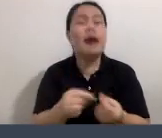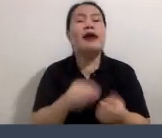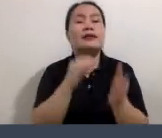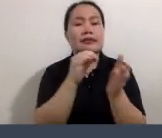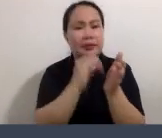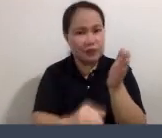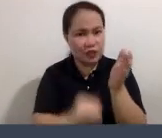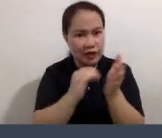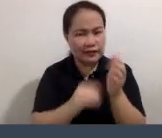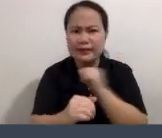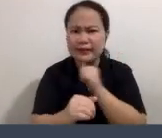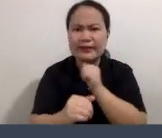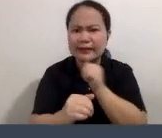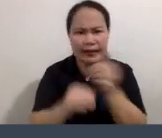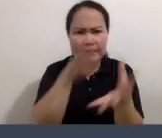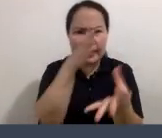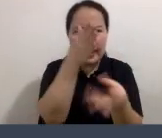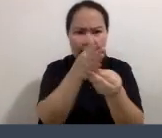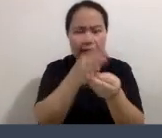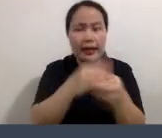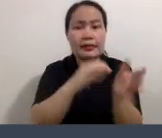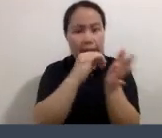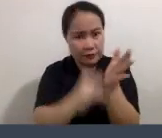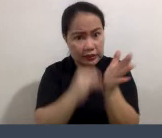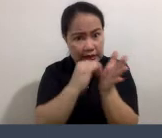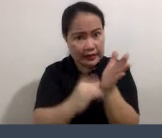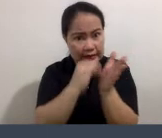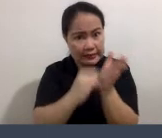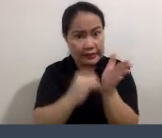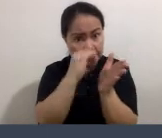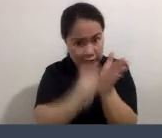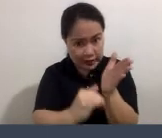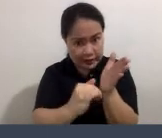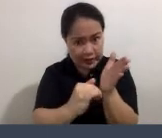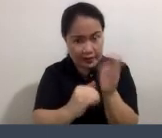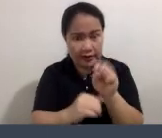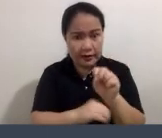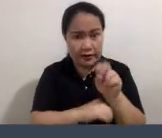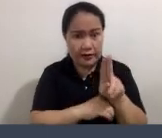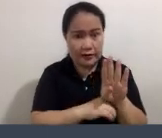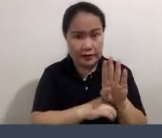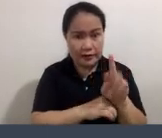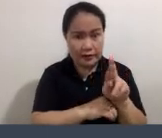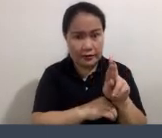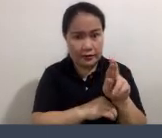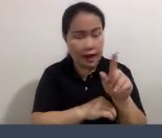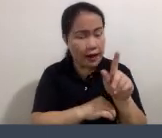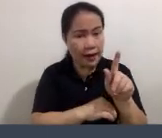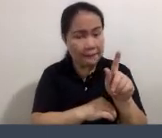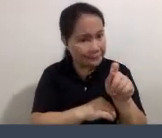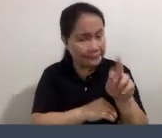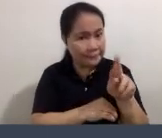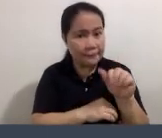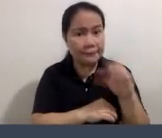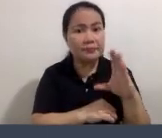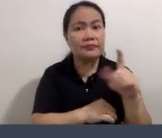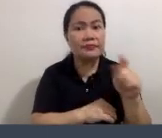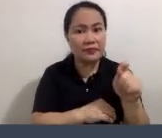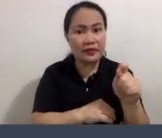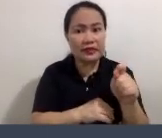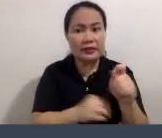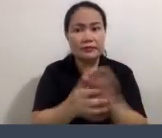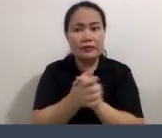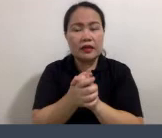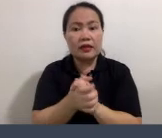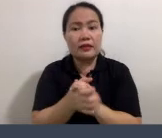subtract. Okay? So, this is the time that you're going to subtract. Now, kung sa same sign, kinokopya lang natin yung sign